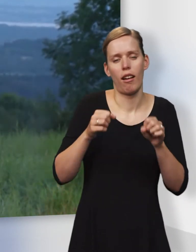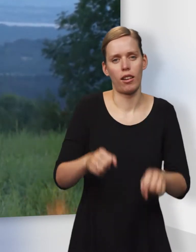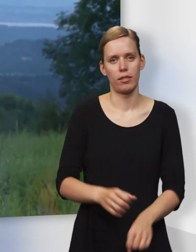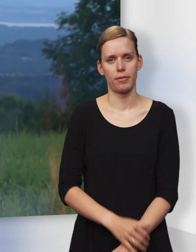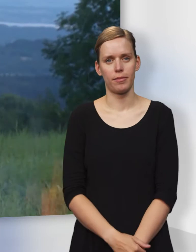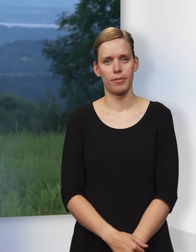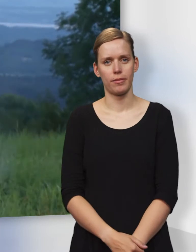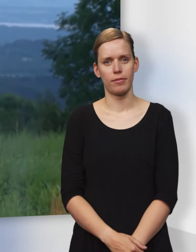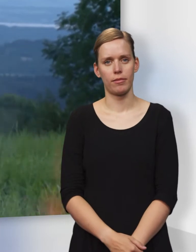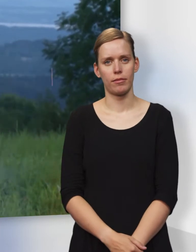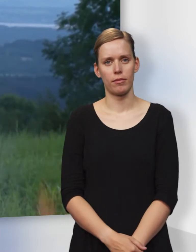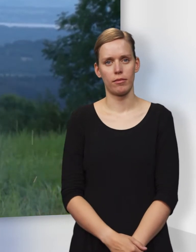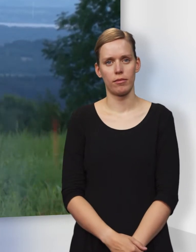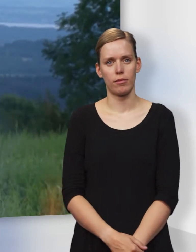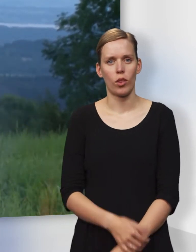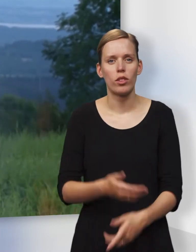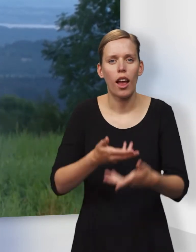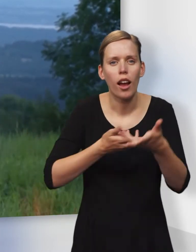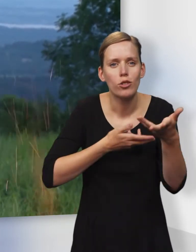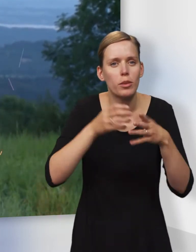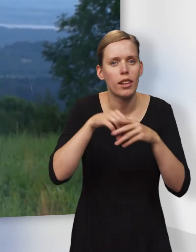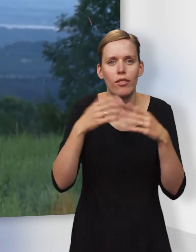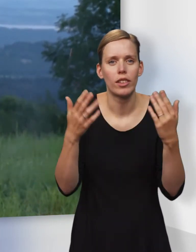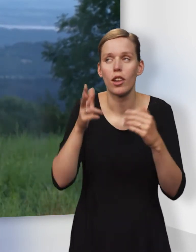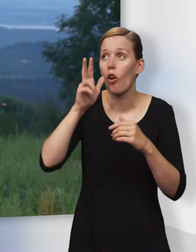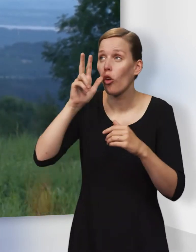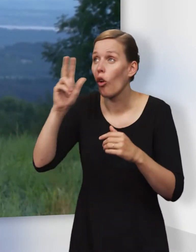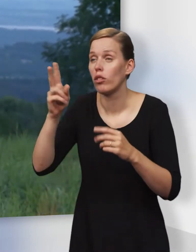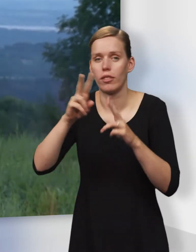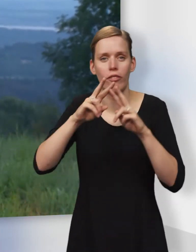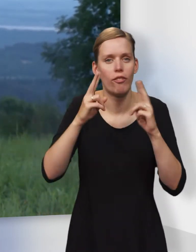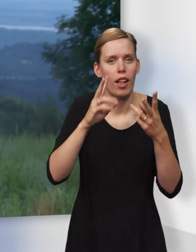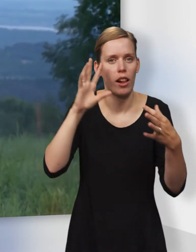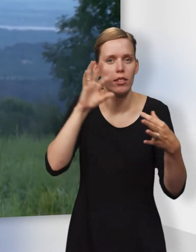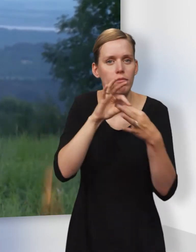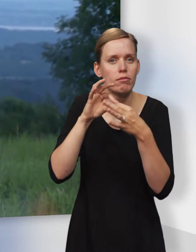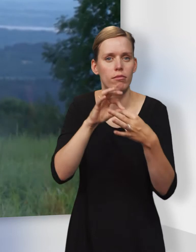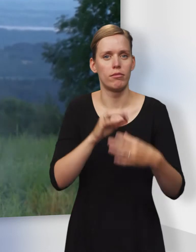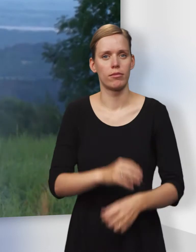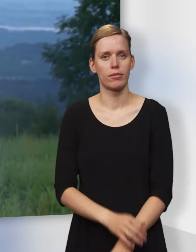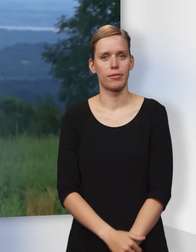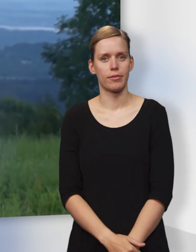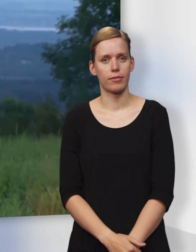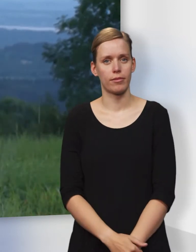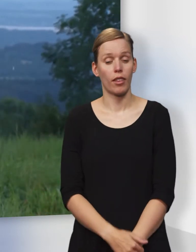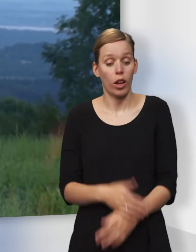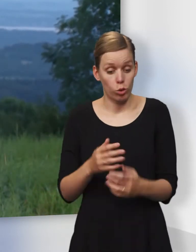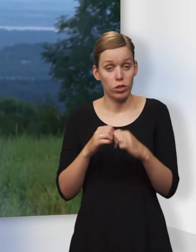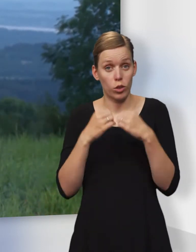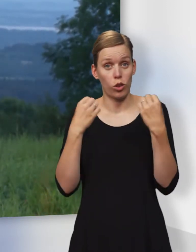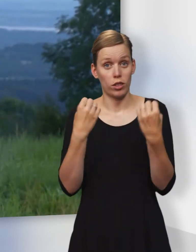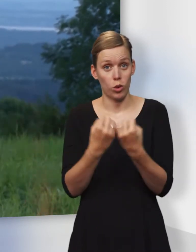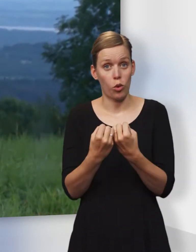Gespräche, in denen es im wortwörtlichen Sinne um Gott und die Welt ging. Eine solche